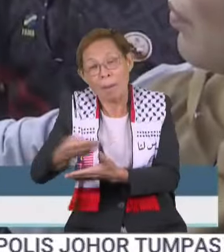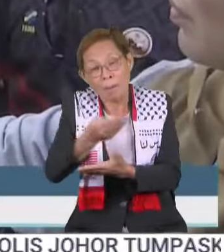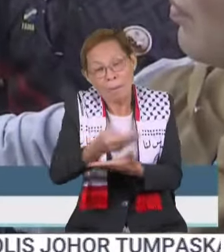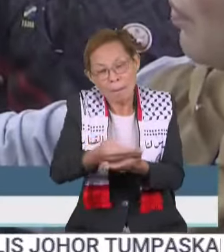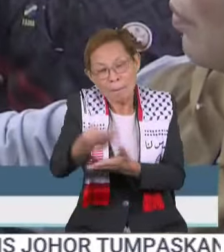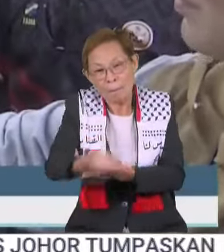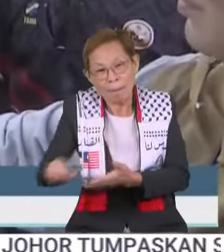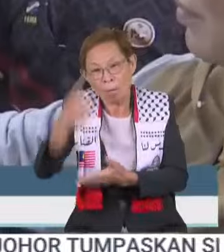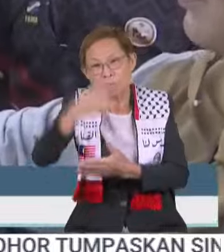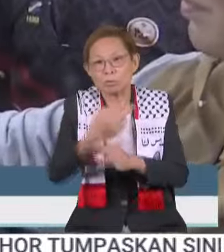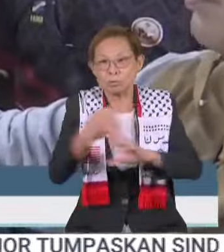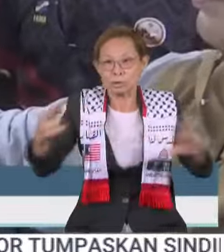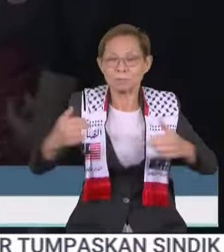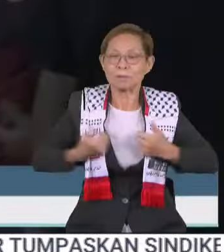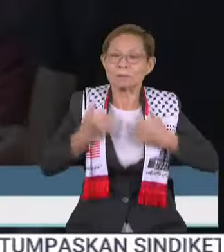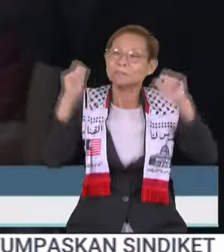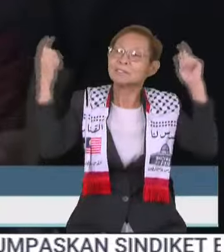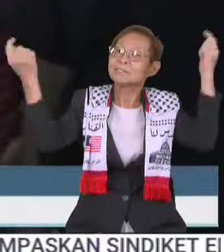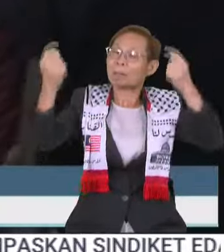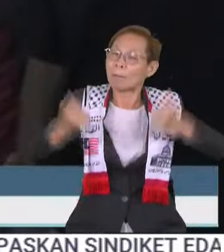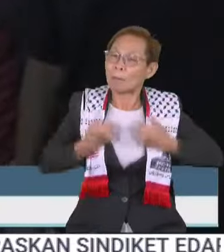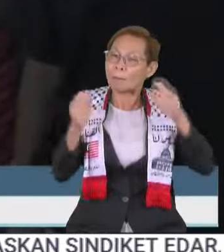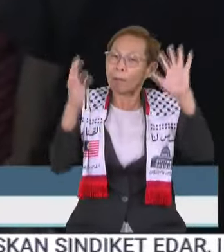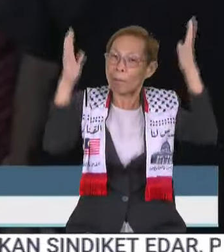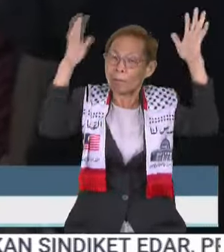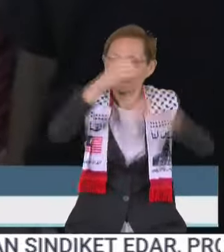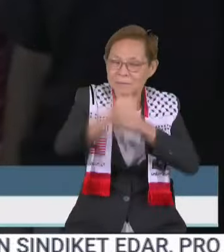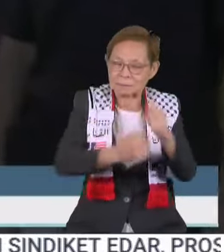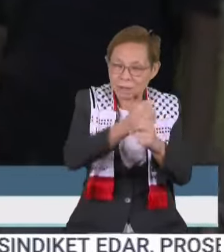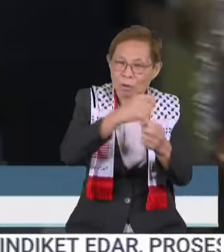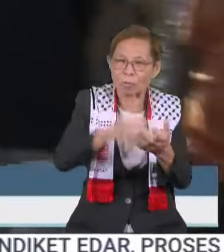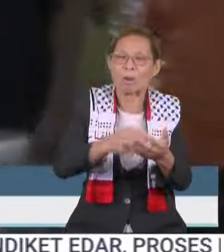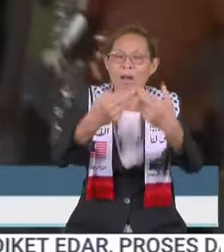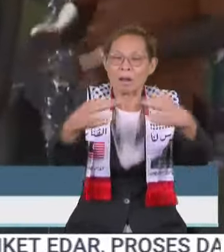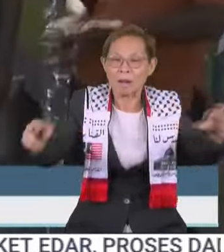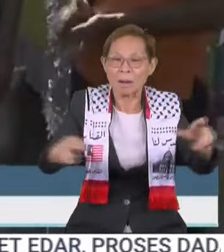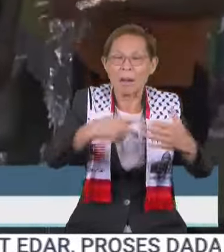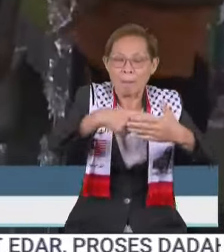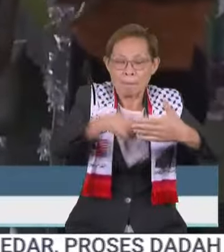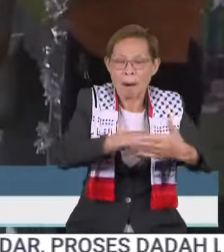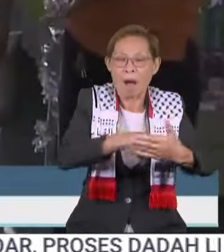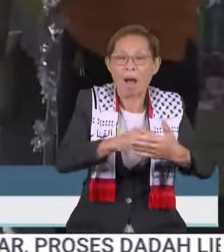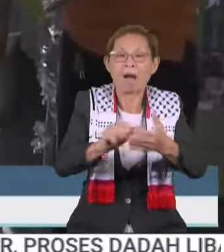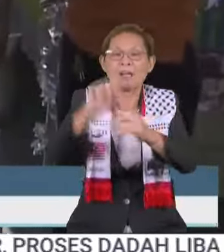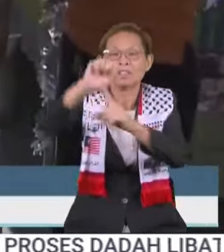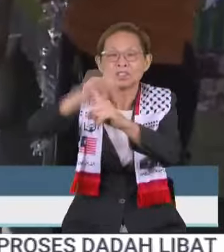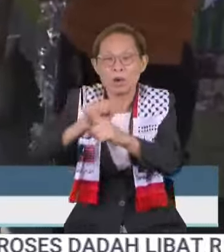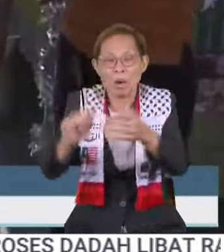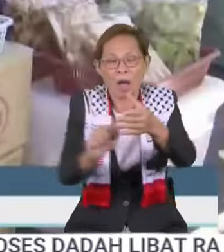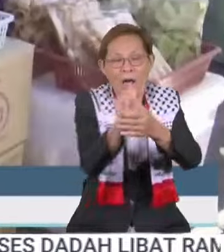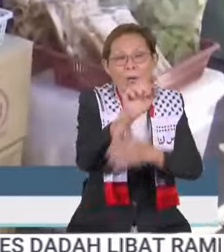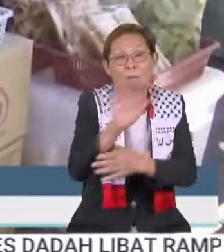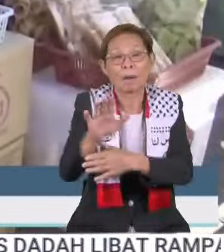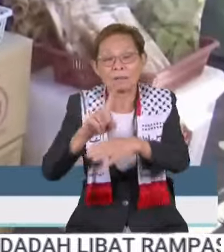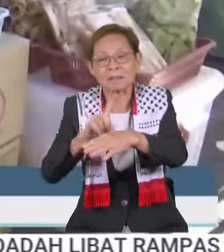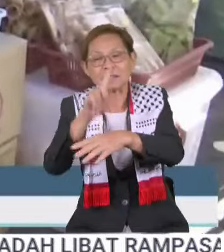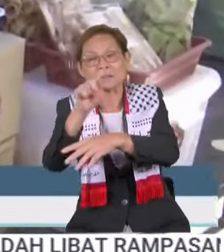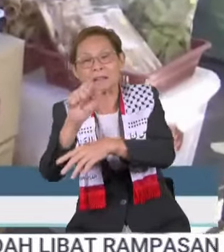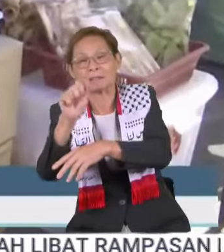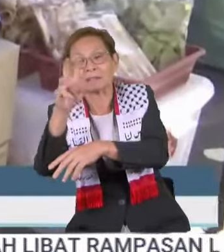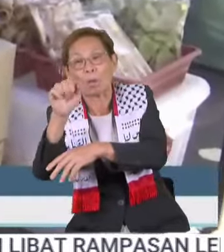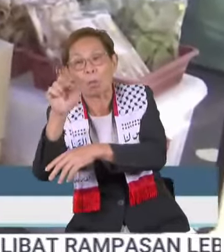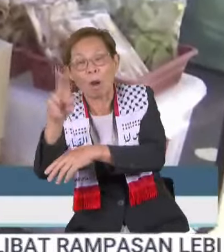Raya Aidilfitri pada kali ini. Sarman ditemui selepas melancarkan jualan khas Prasyawal Agro Madani di Tawau.